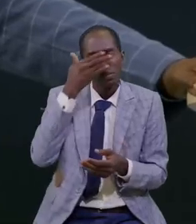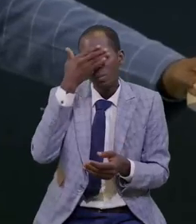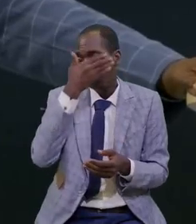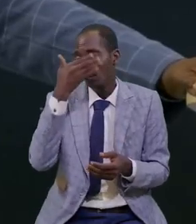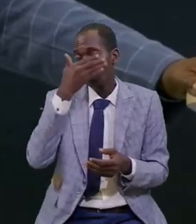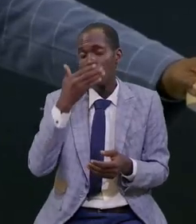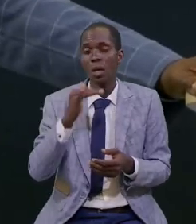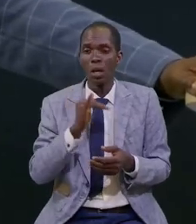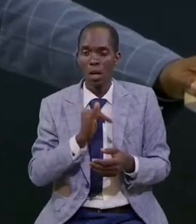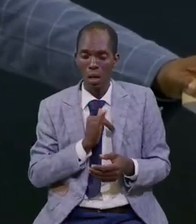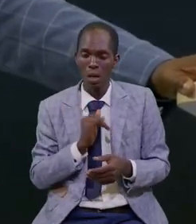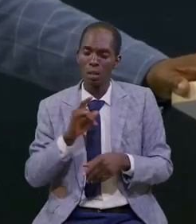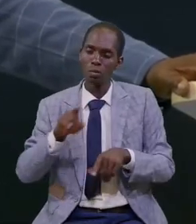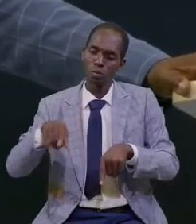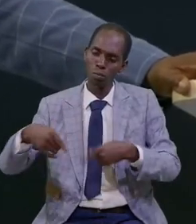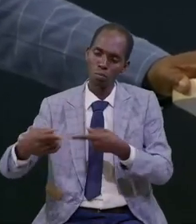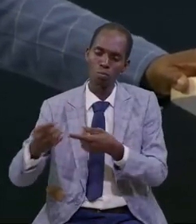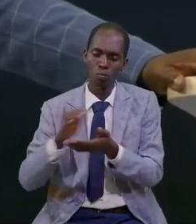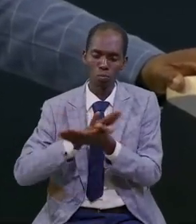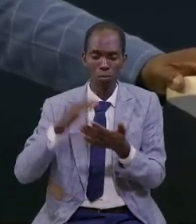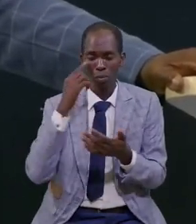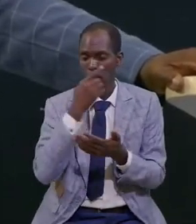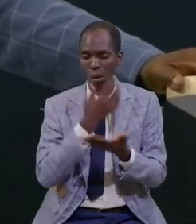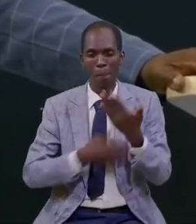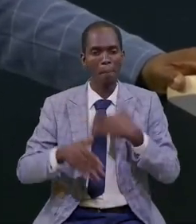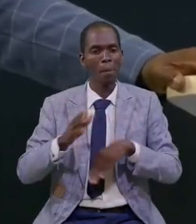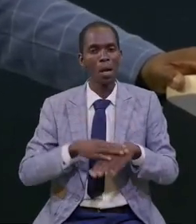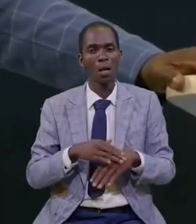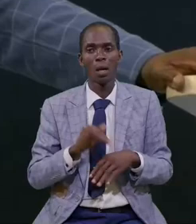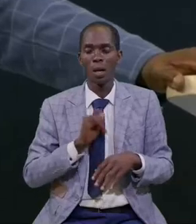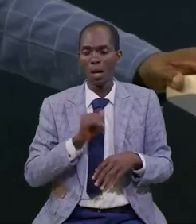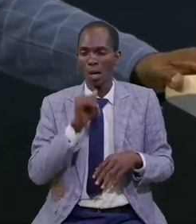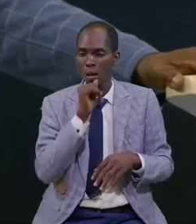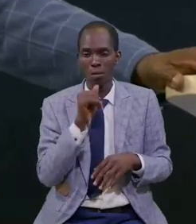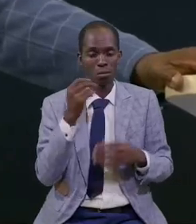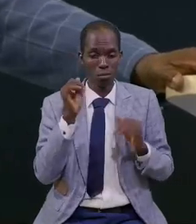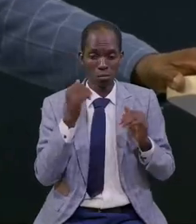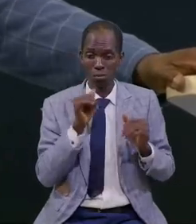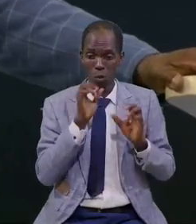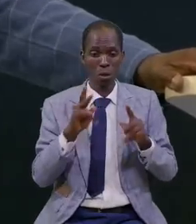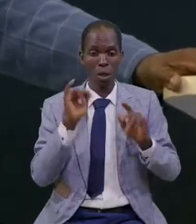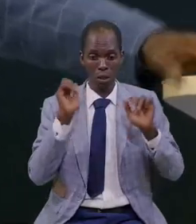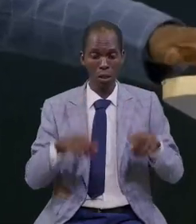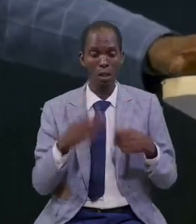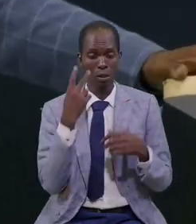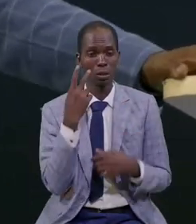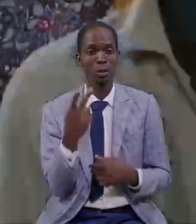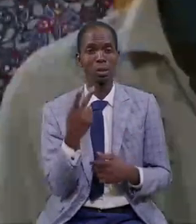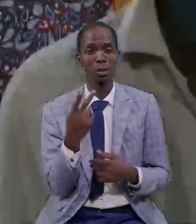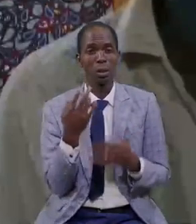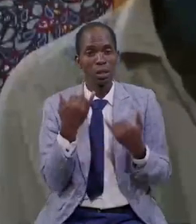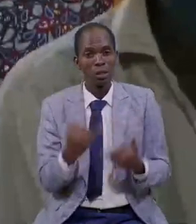je vois après l'avoir obéi et maintenant je vois maintenant tu